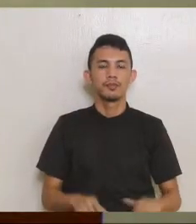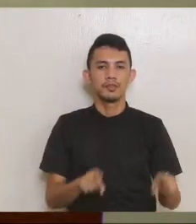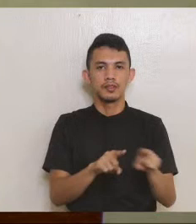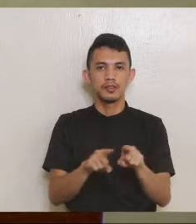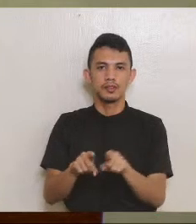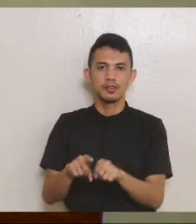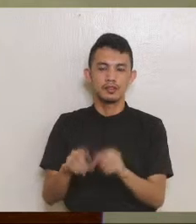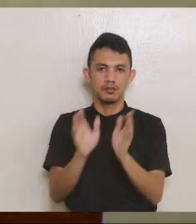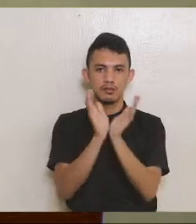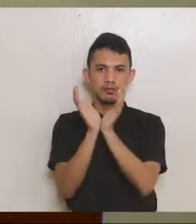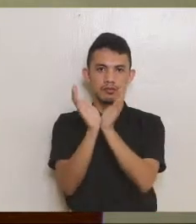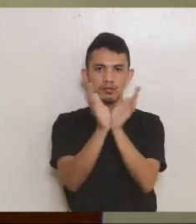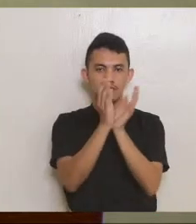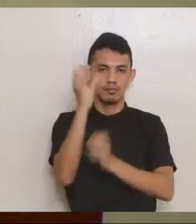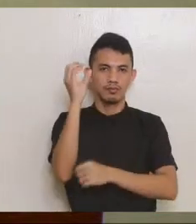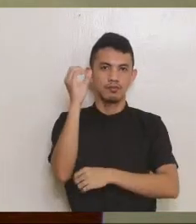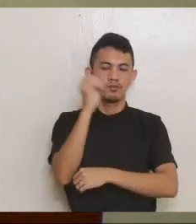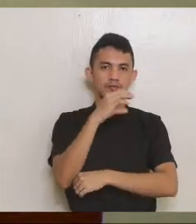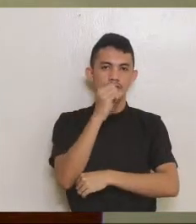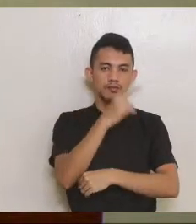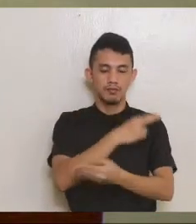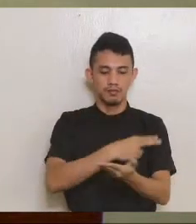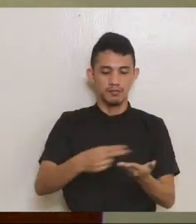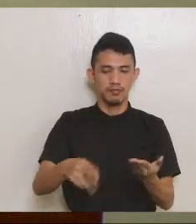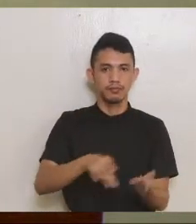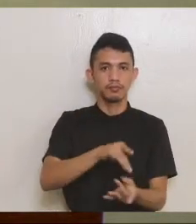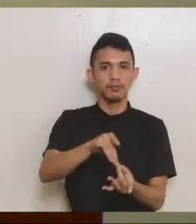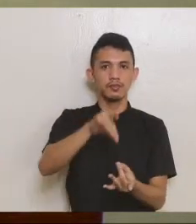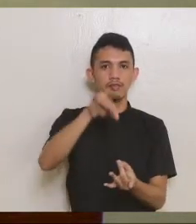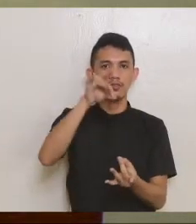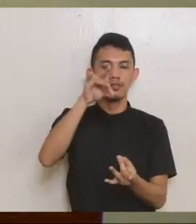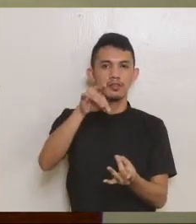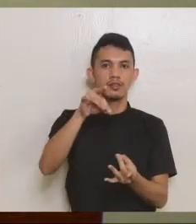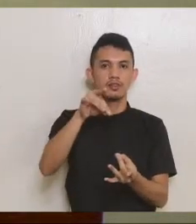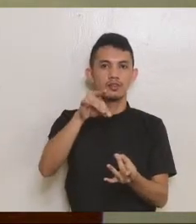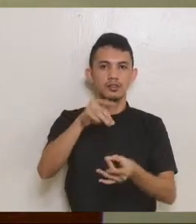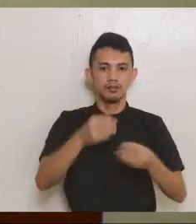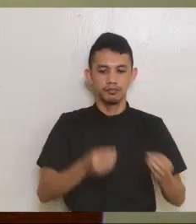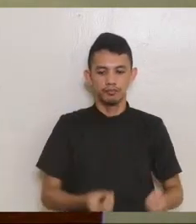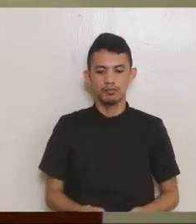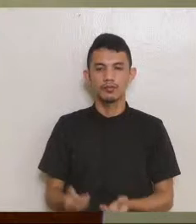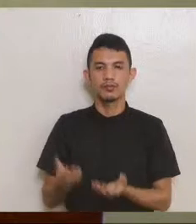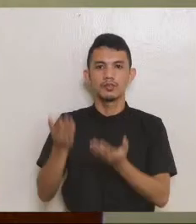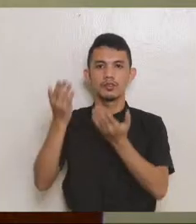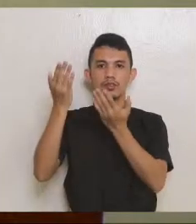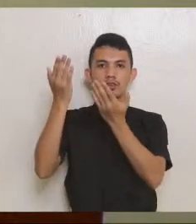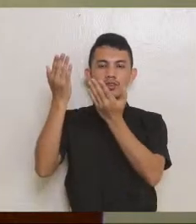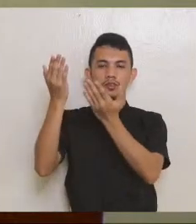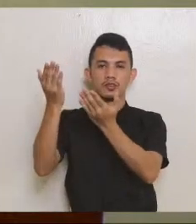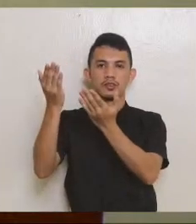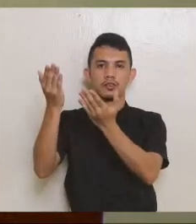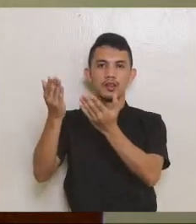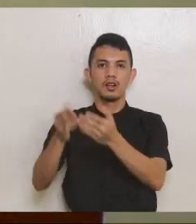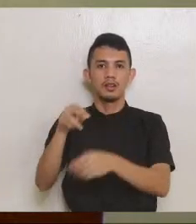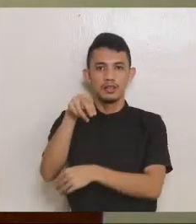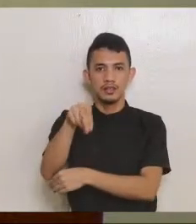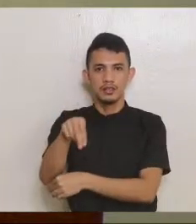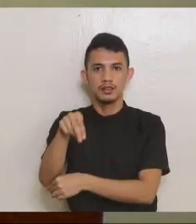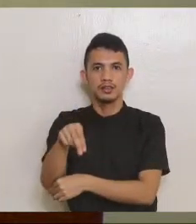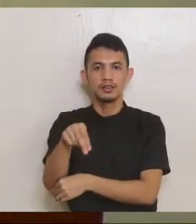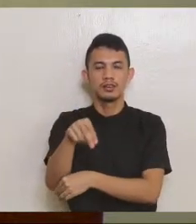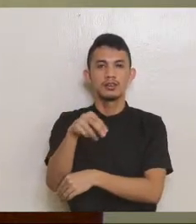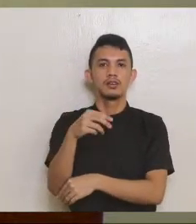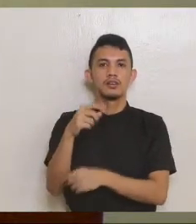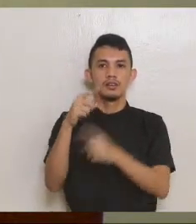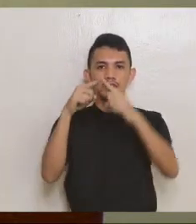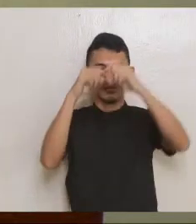nga binunyagan sa Espiritu Santo, atong ipadangat ang atong mga panginahanglan ngadto sa amahan, labi na sa